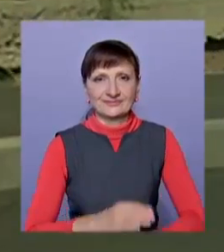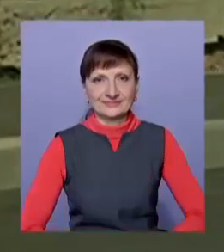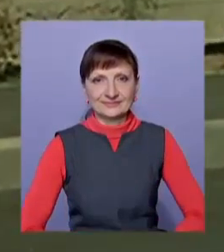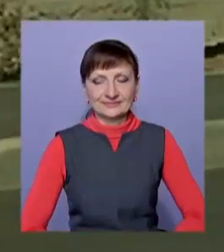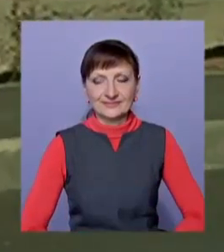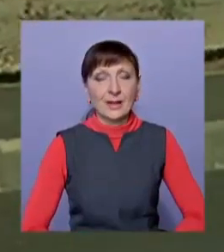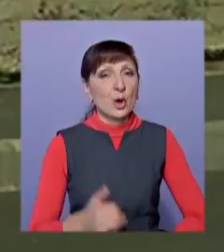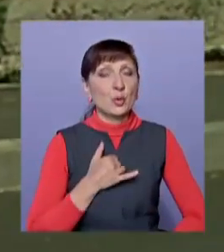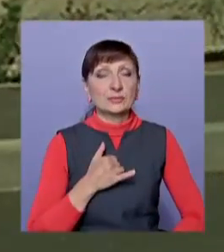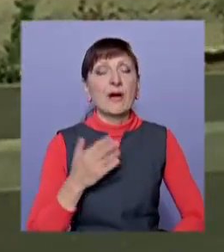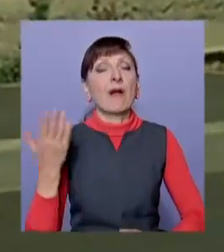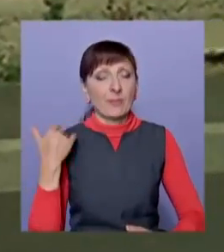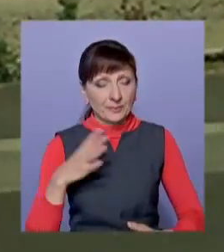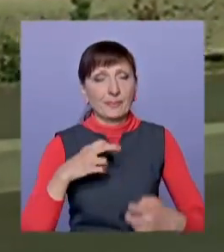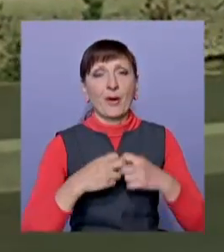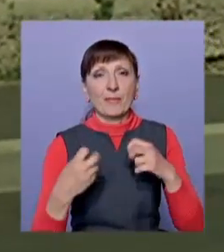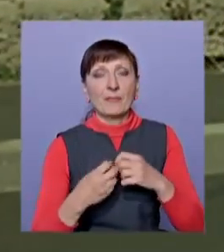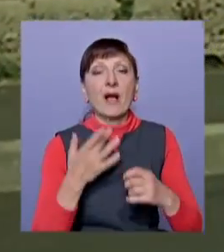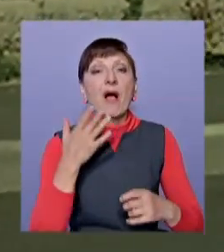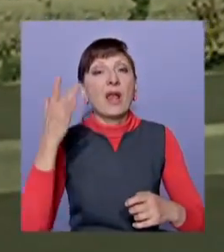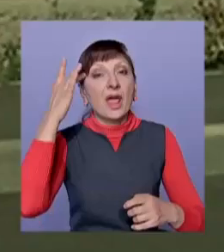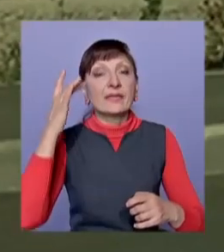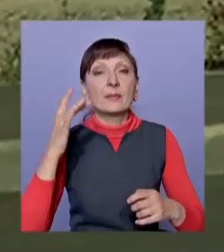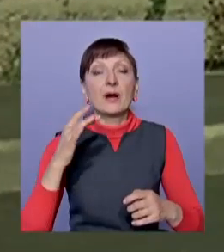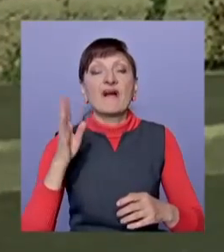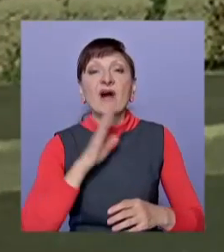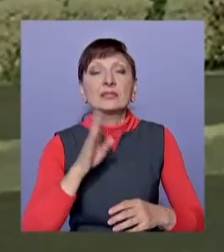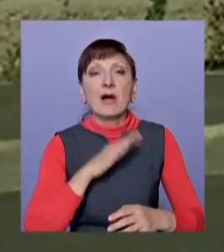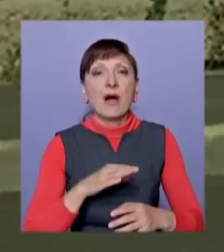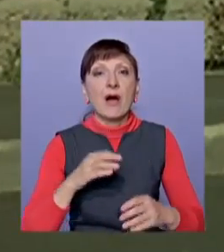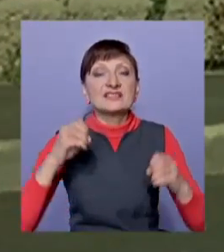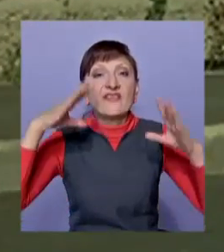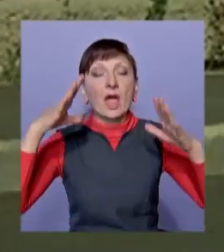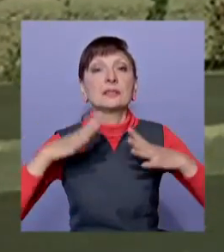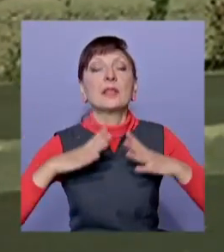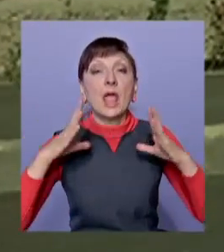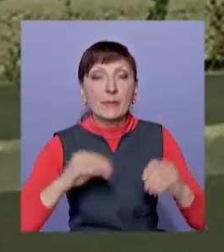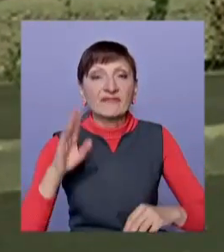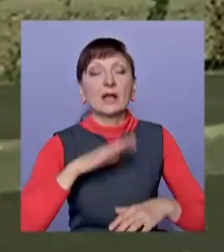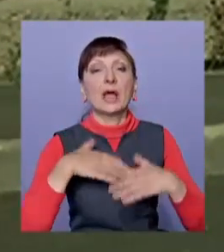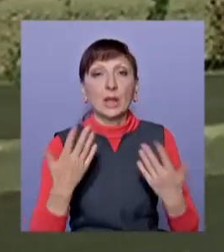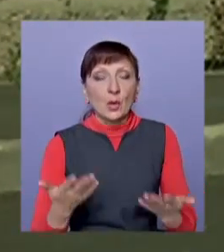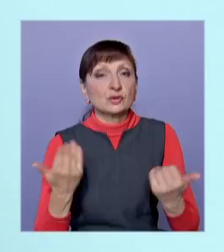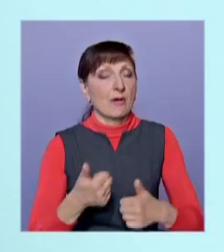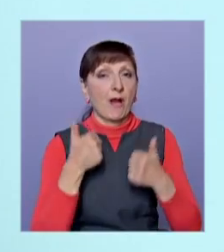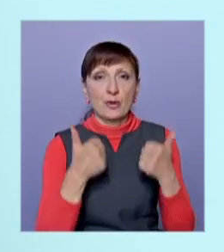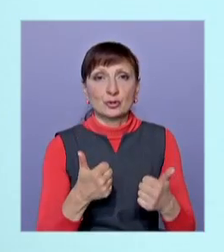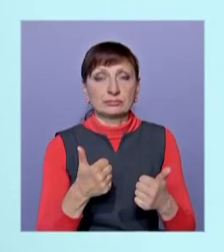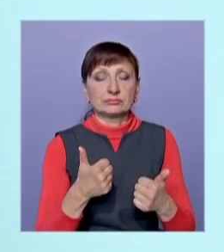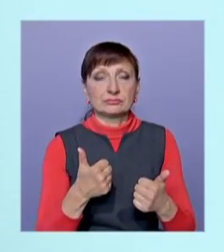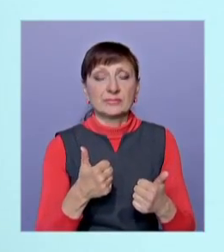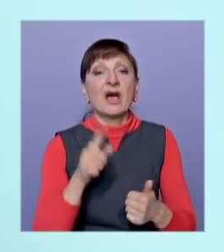Раньше перебоев было. Когда ветер будет, сутками не было света. А теперь хорошо. Сразу делает,